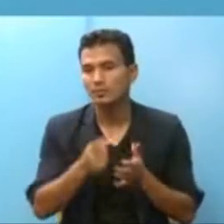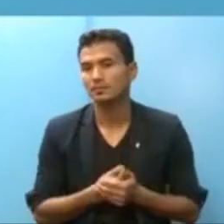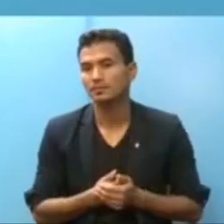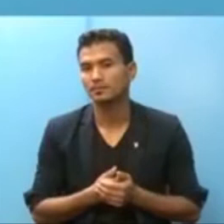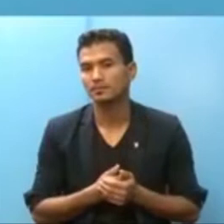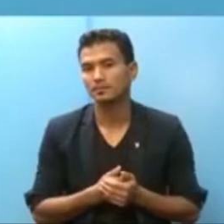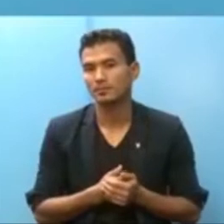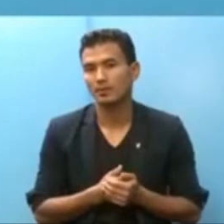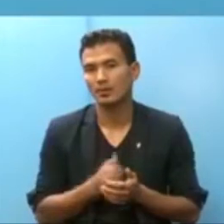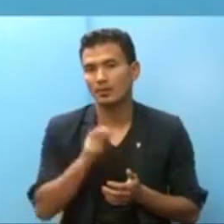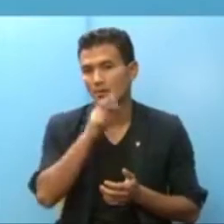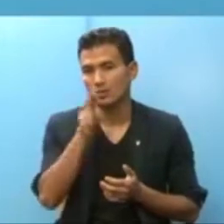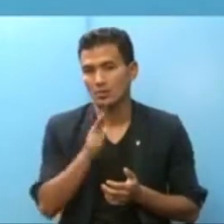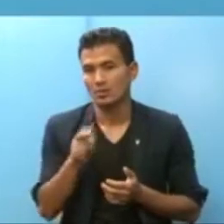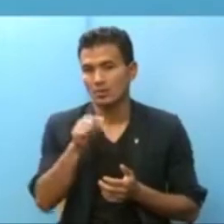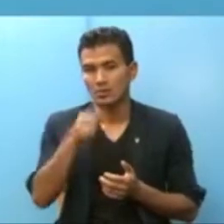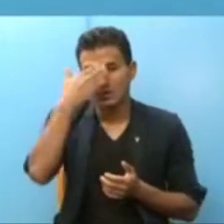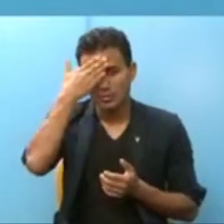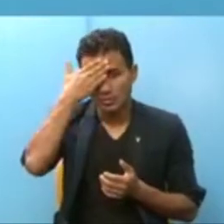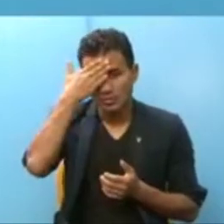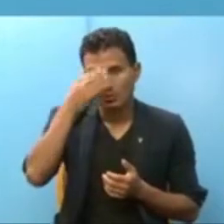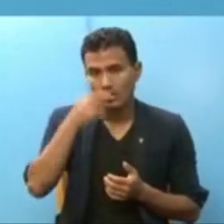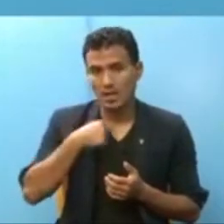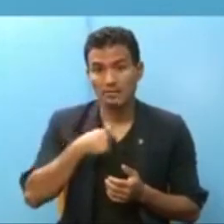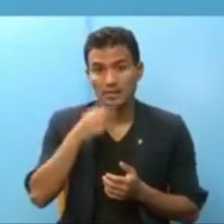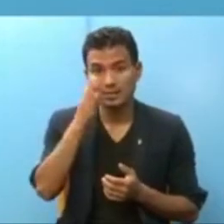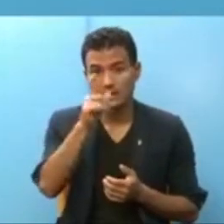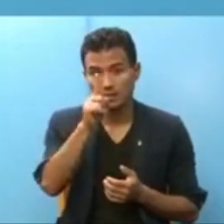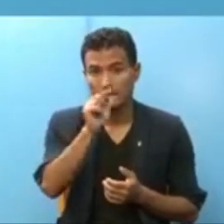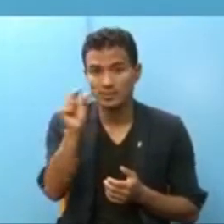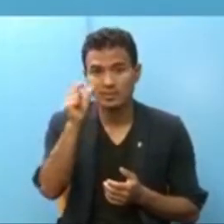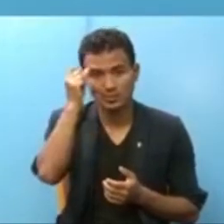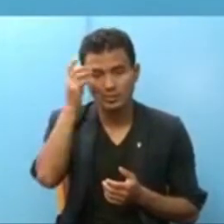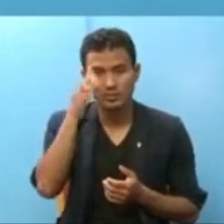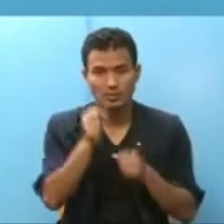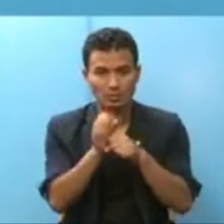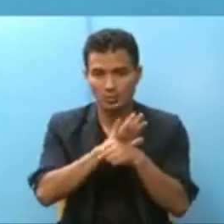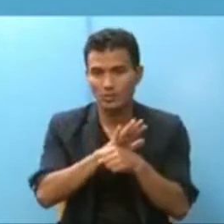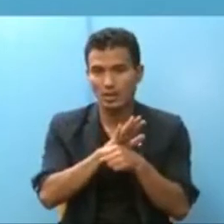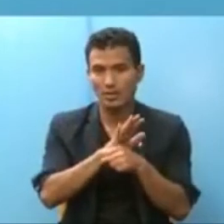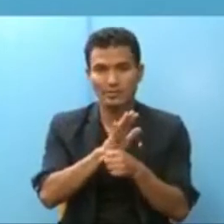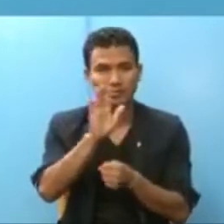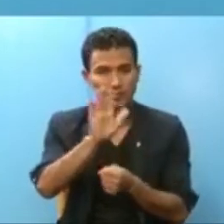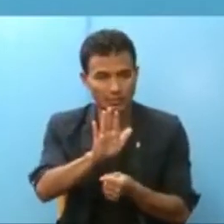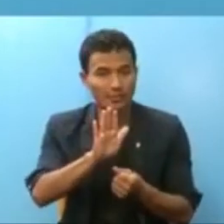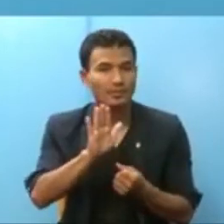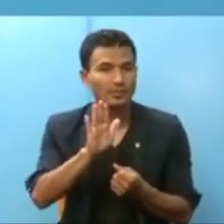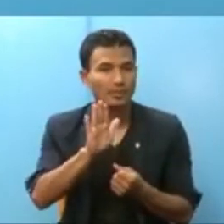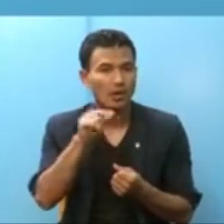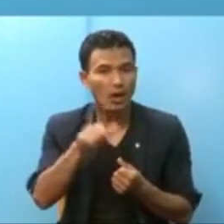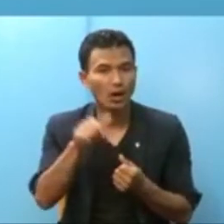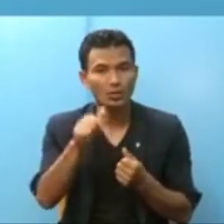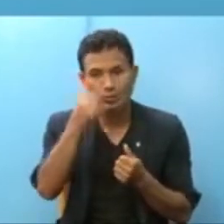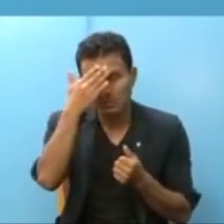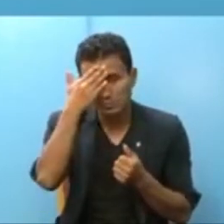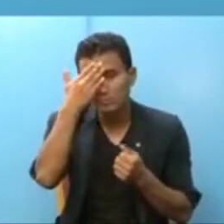रो यह रोग को एस्तो हमले उटकुरा के बुझे नहों भने को रोना ता वस्चामी संग यह अईले को